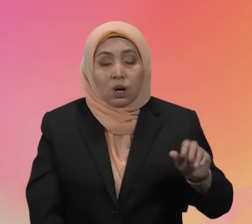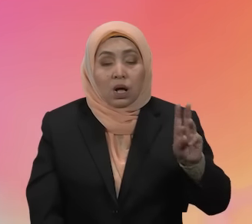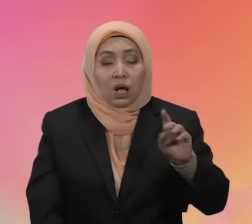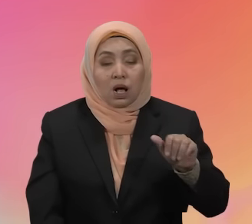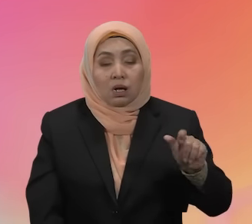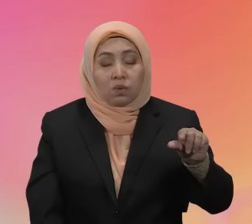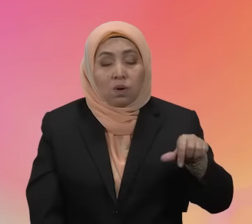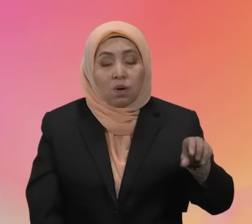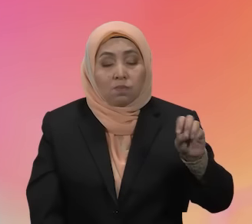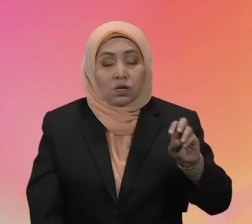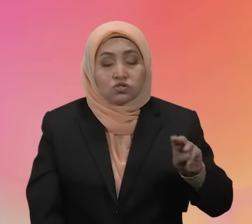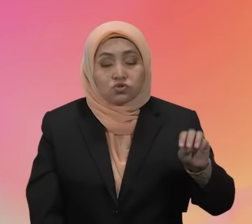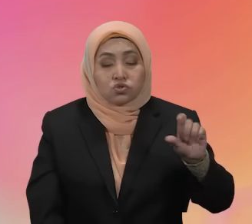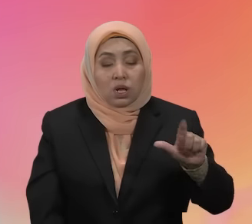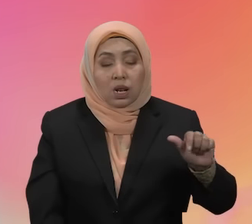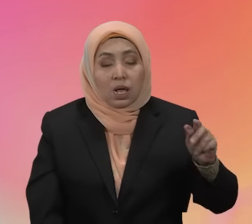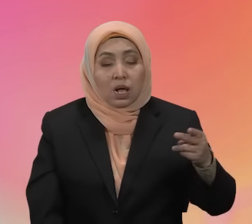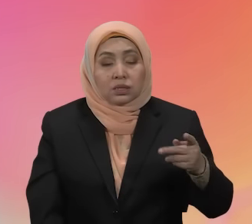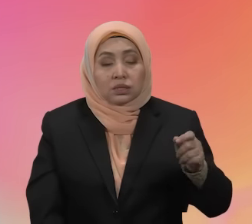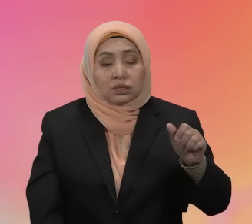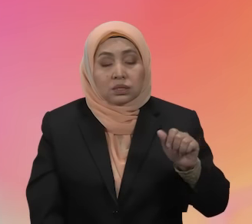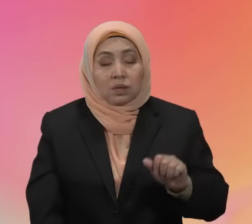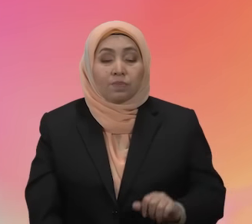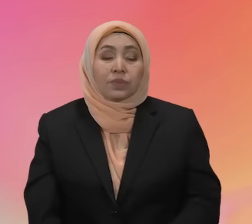الآخر وأقام الصلاة.